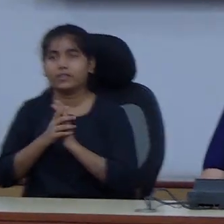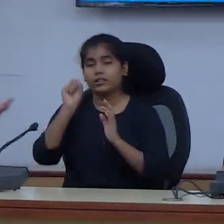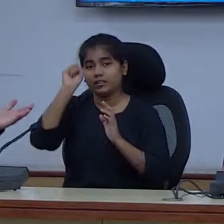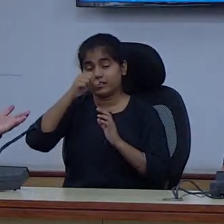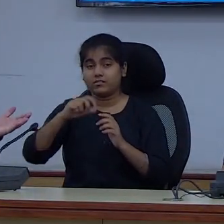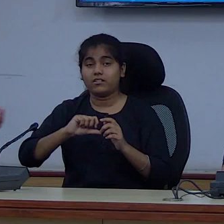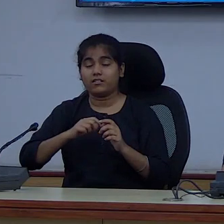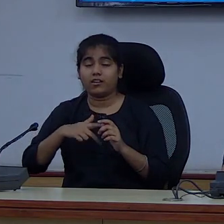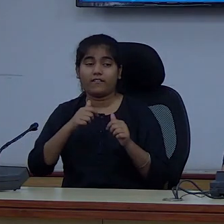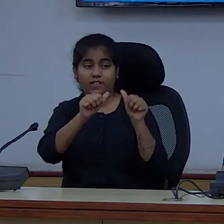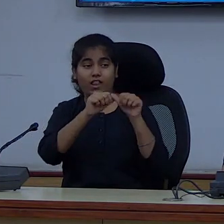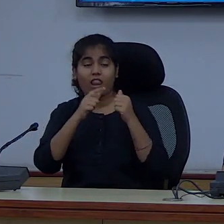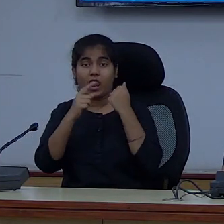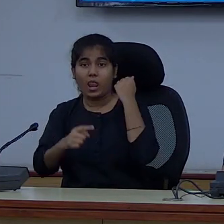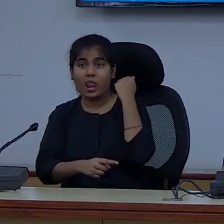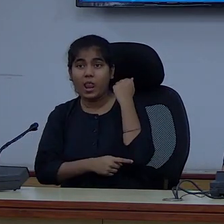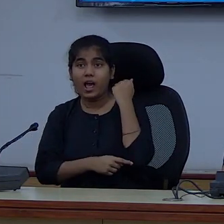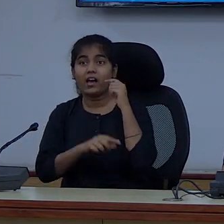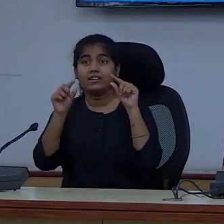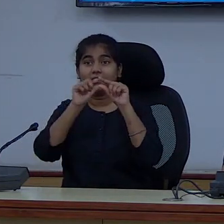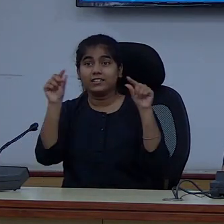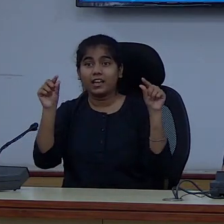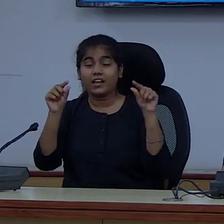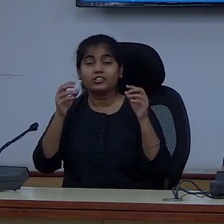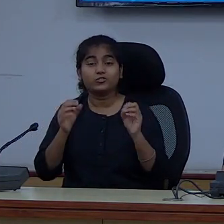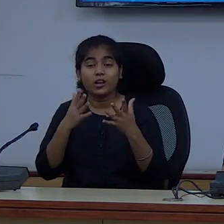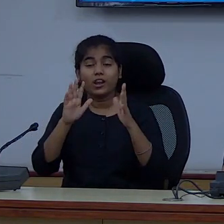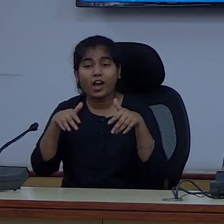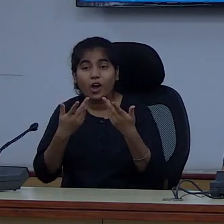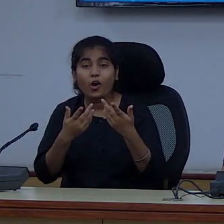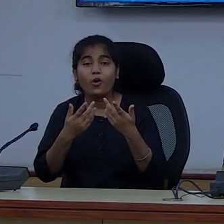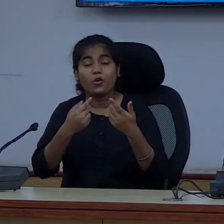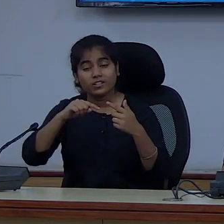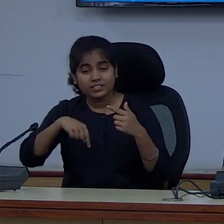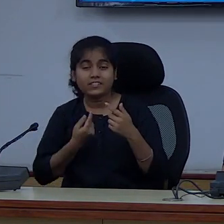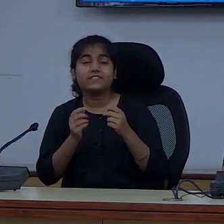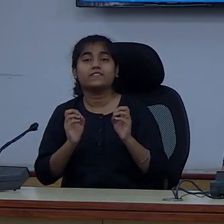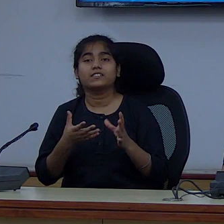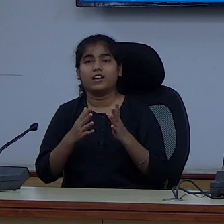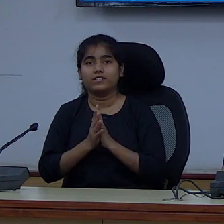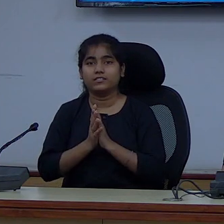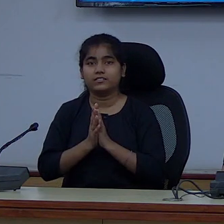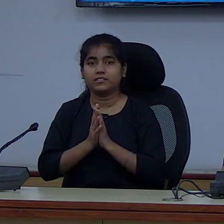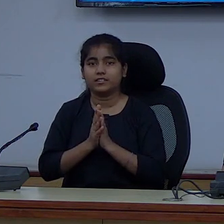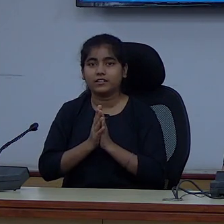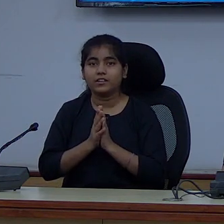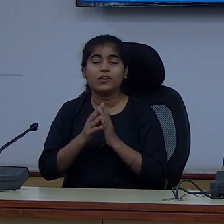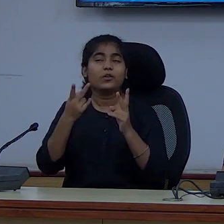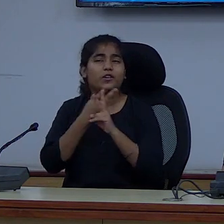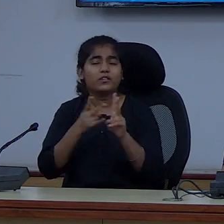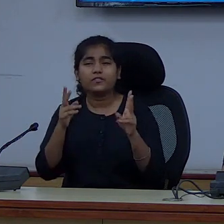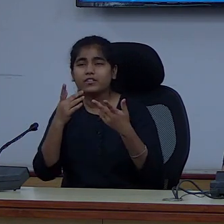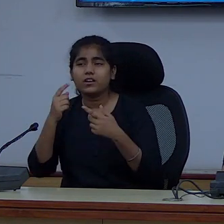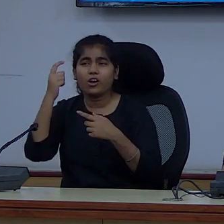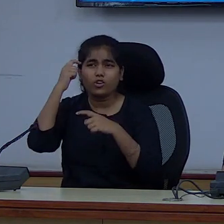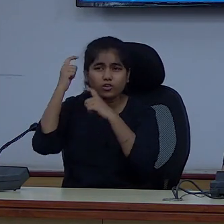शुरुआत आपको और मुझे अपने ही घर से करनी है। आई थिंक जो जवाब आपने भी अंतिम लाइन जो बोली है कि शुरुआत